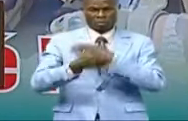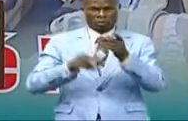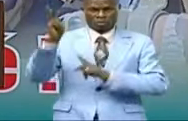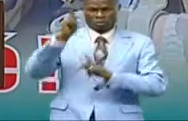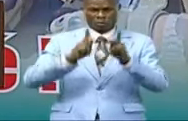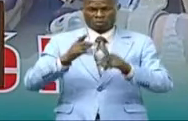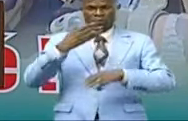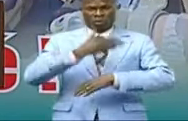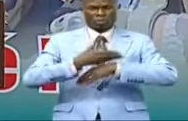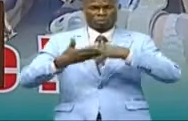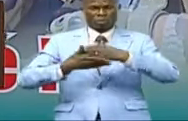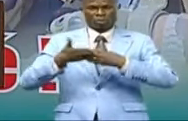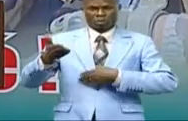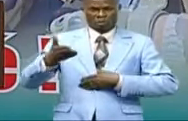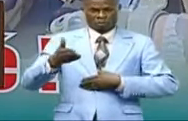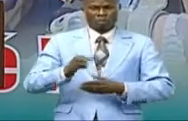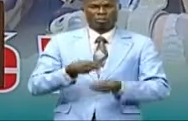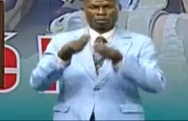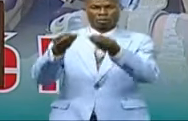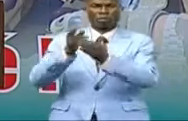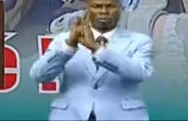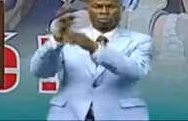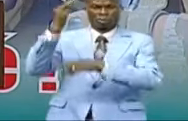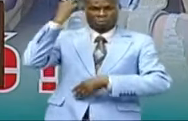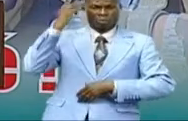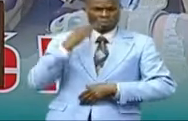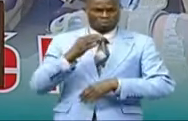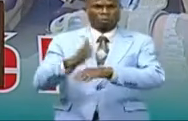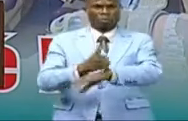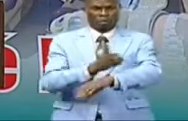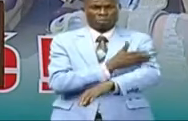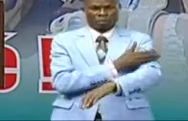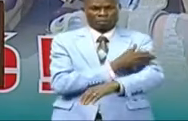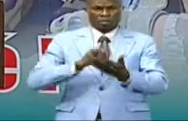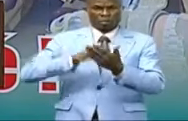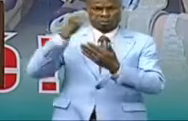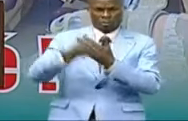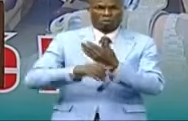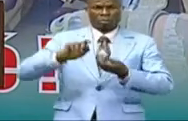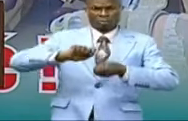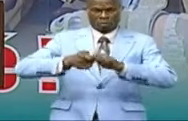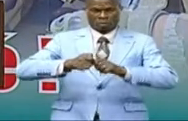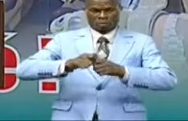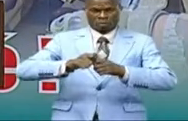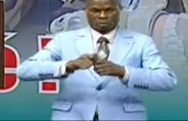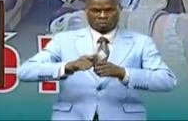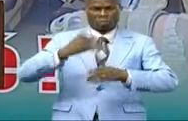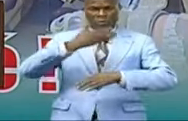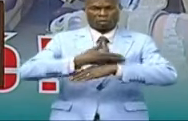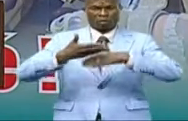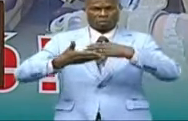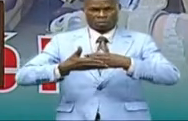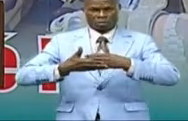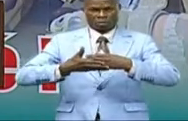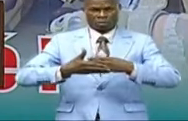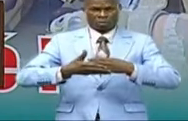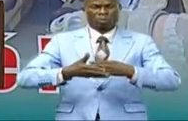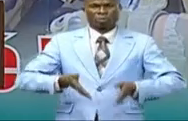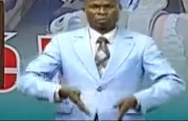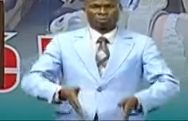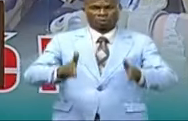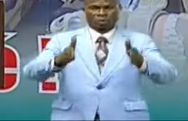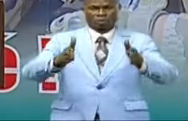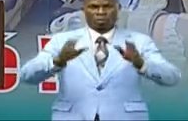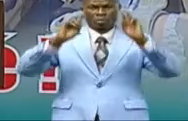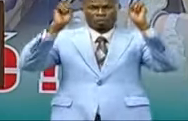et Infrastructures, a fait rapport au Conseil de l'état d'avancement des projets d'entretien, des réhabilitations et des constructions de la